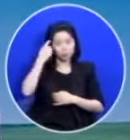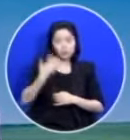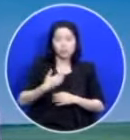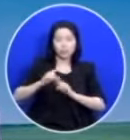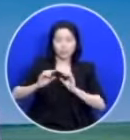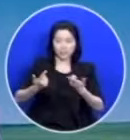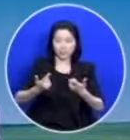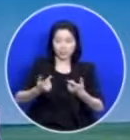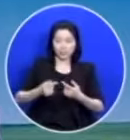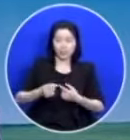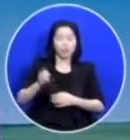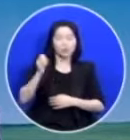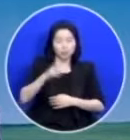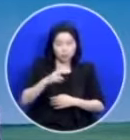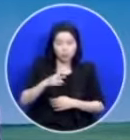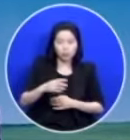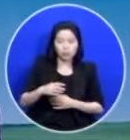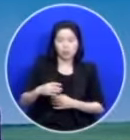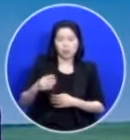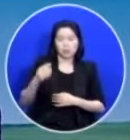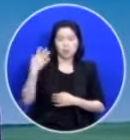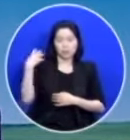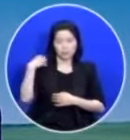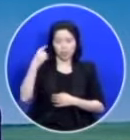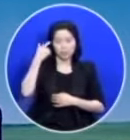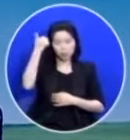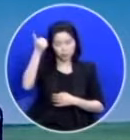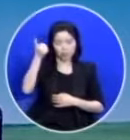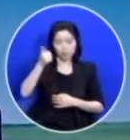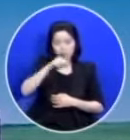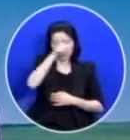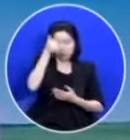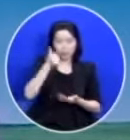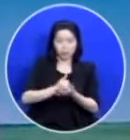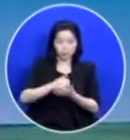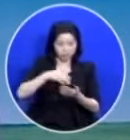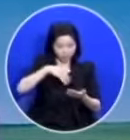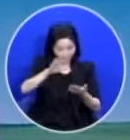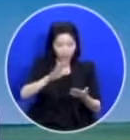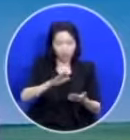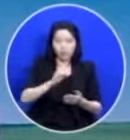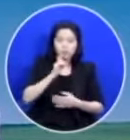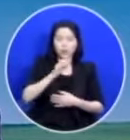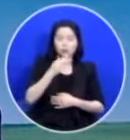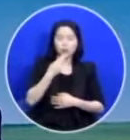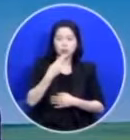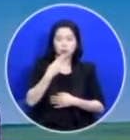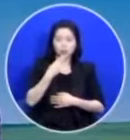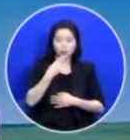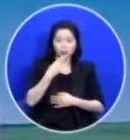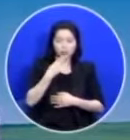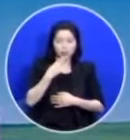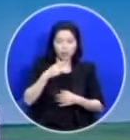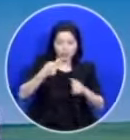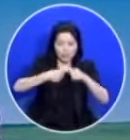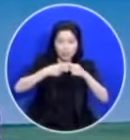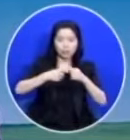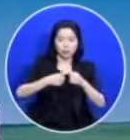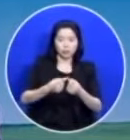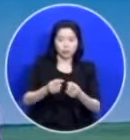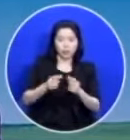단임 목사님이나 장로님들이 나가라 이런 말씀도 하시지 않습니다 수석하면